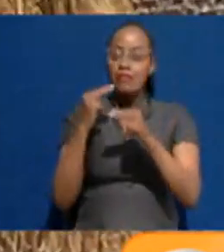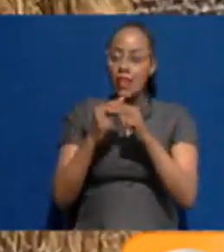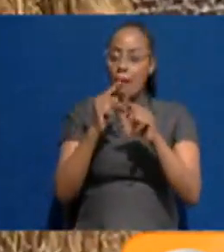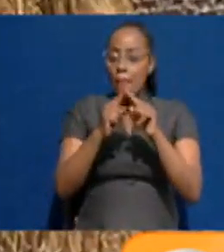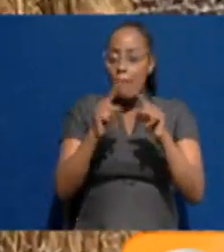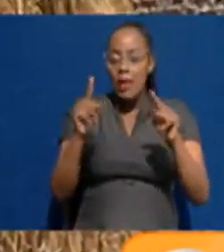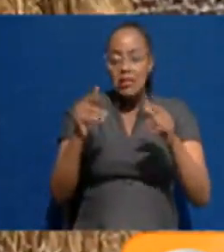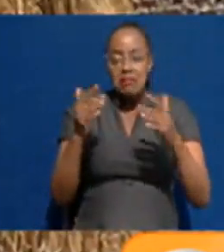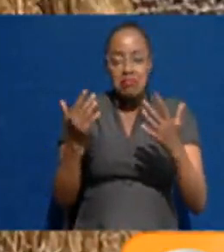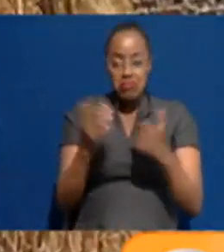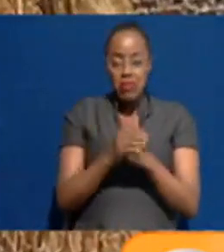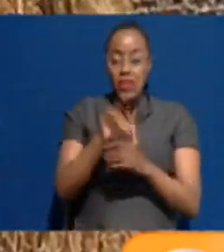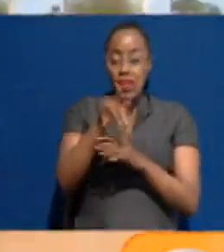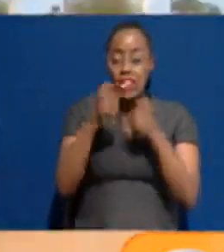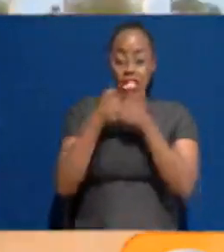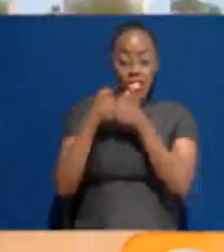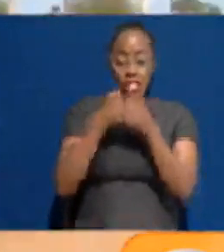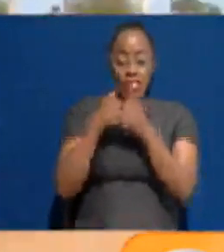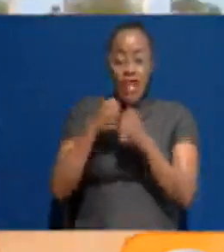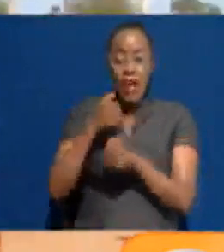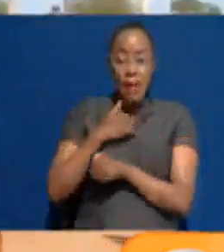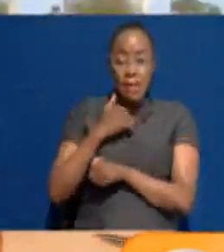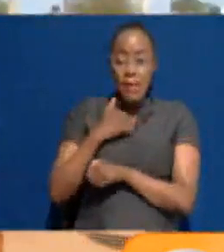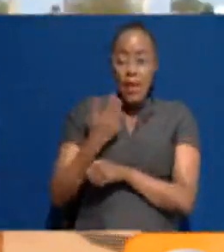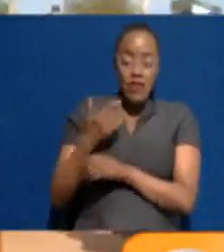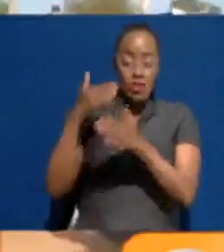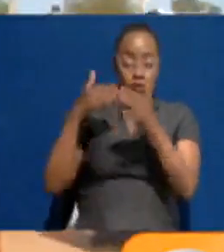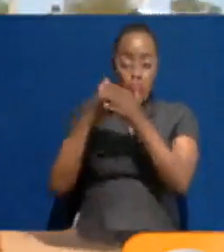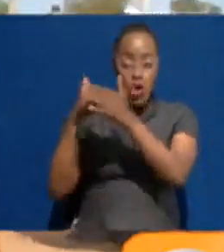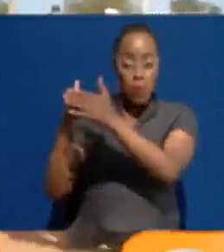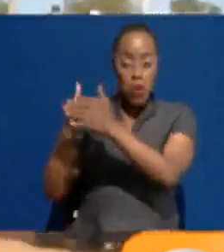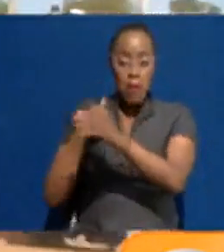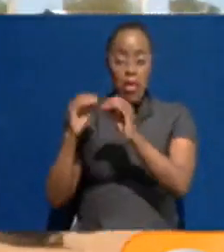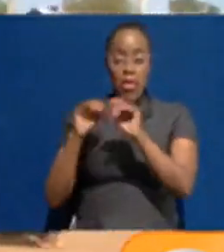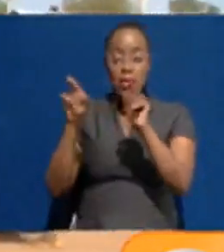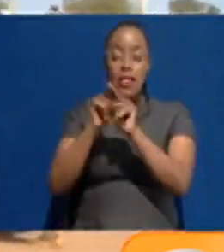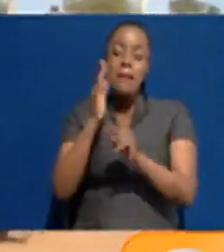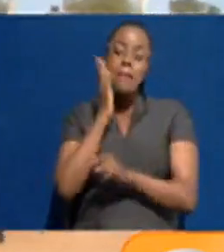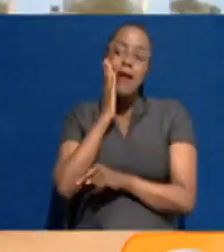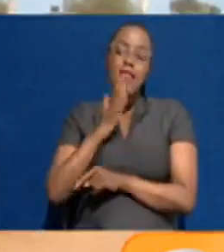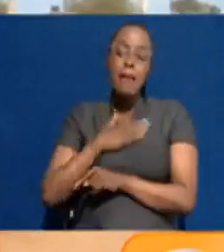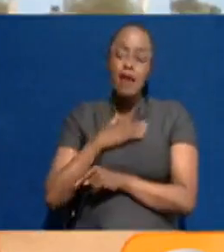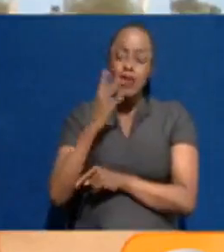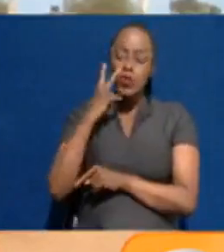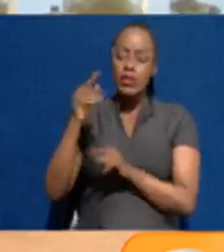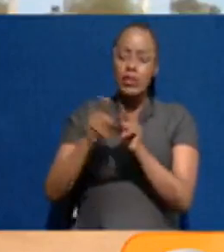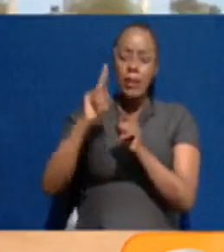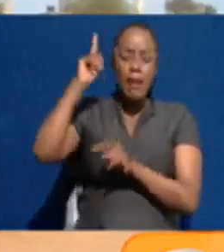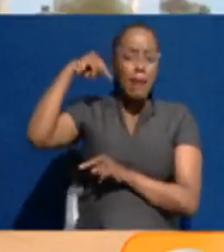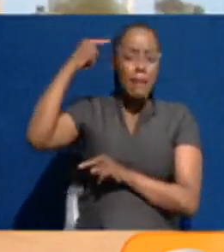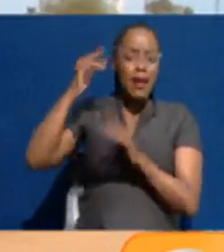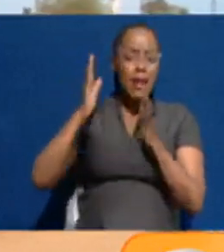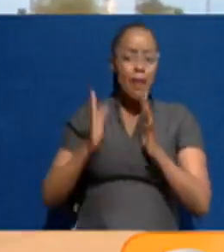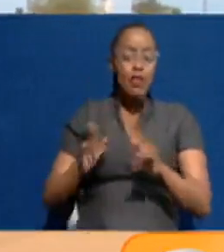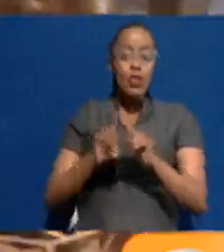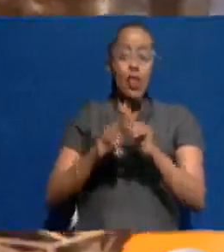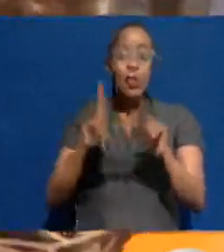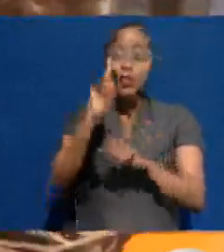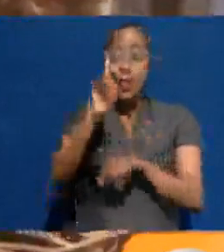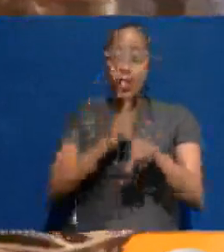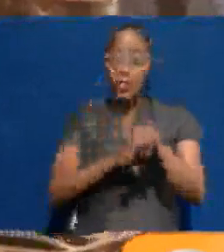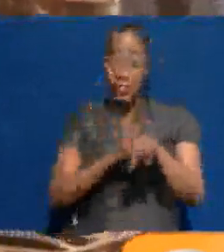lakini hiyo changamoto mimi haijawahi nistopisha, kwa sababu hata mamangu mzazi alikuwa ananiona kama mwenda wazimu. Lakini